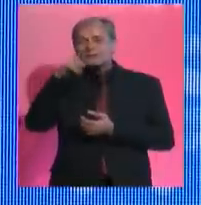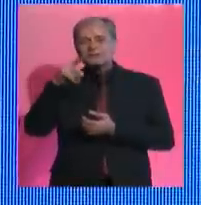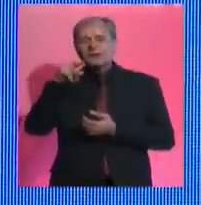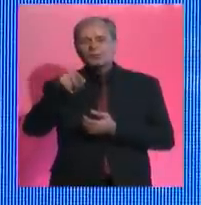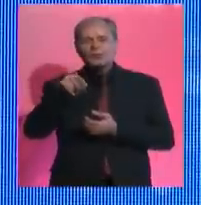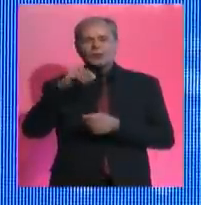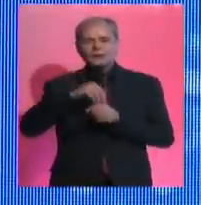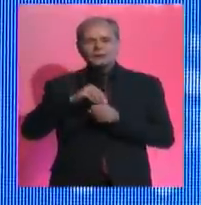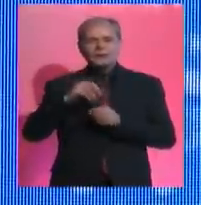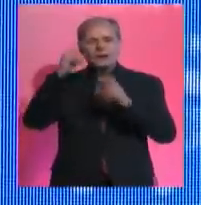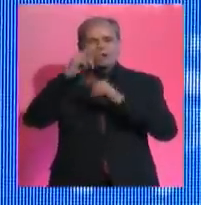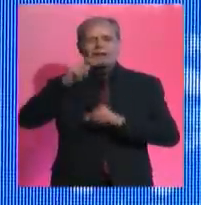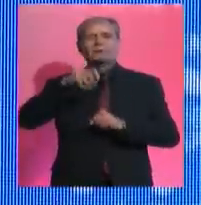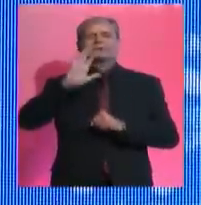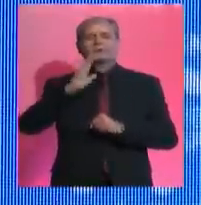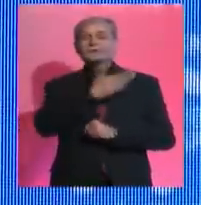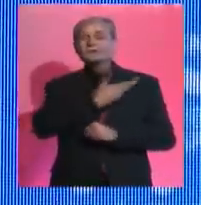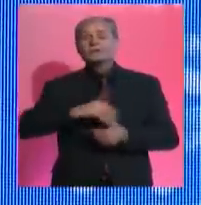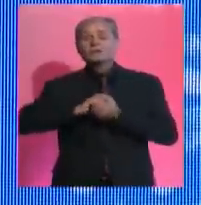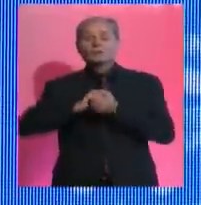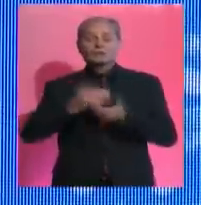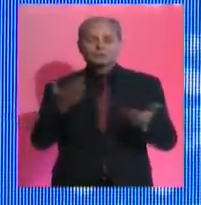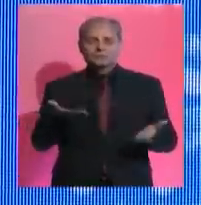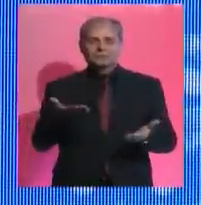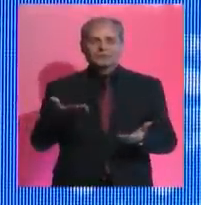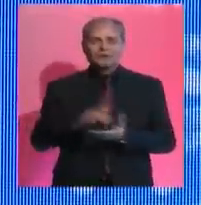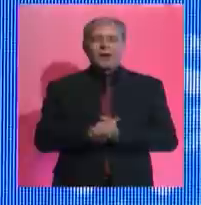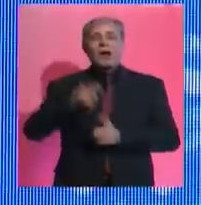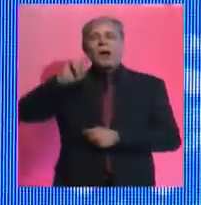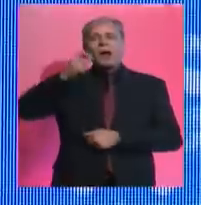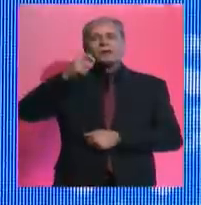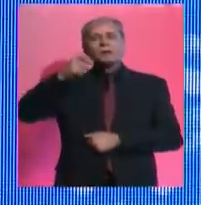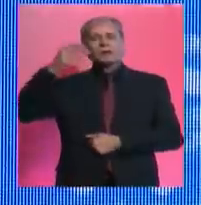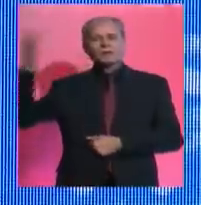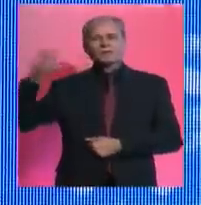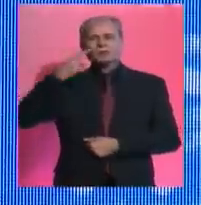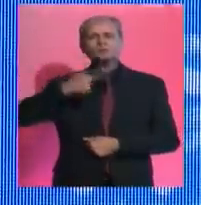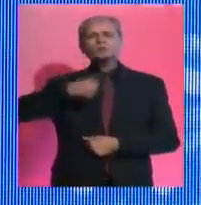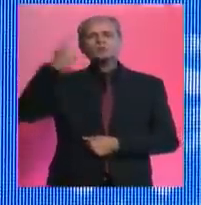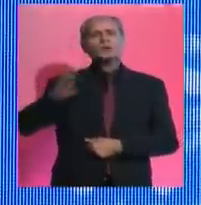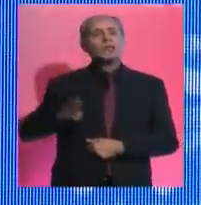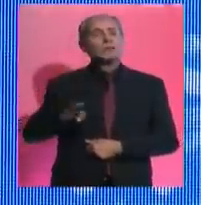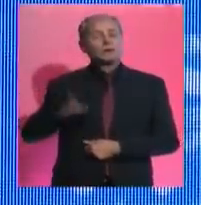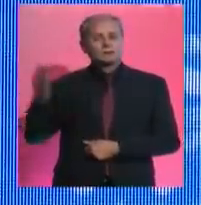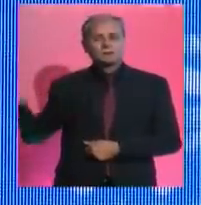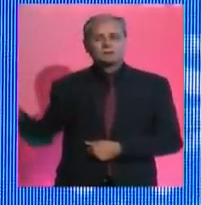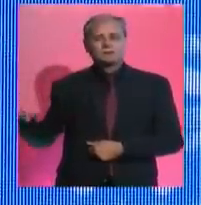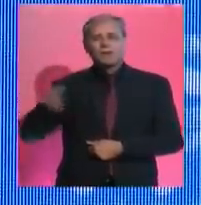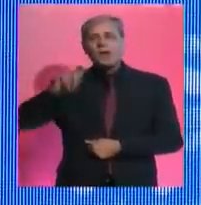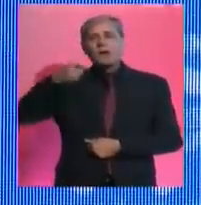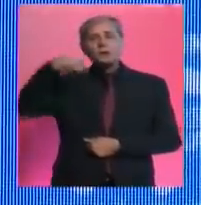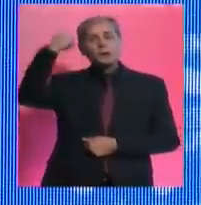umutsuzluğa kapılmasın Sevgili dostlarım merhum Erbakan'ın bir Cumhuriyet evladı olduğunu söylemiştim